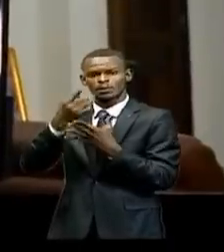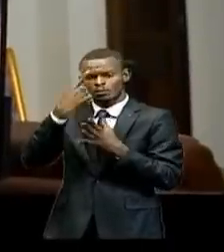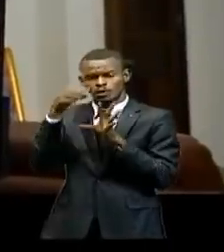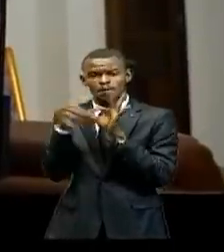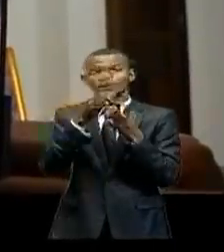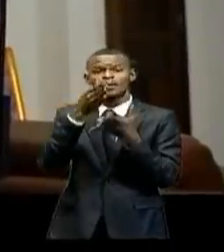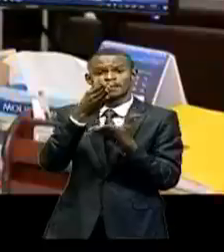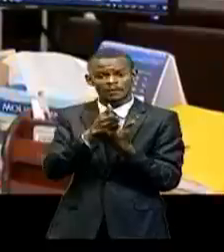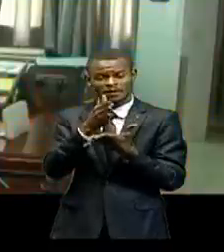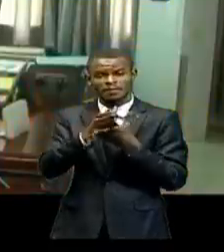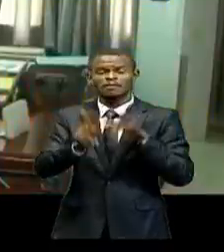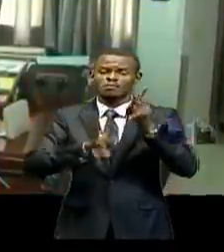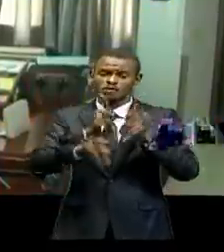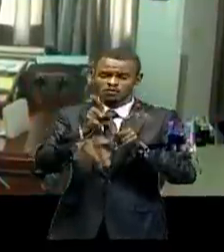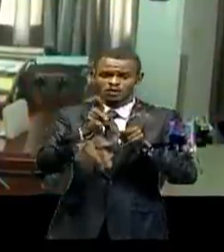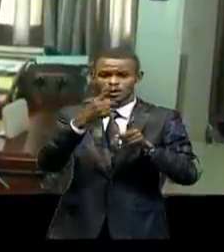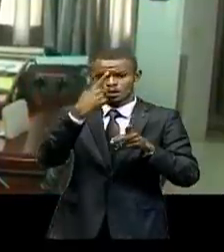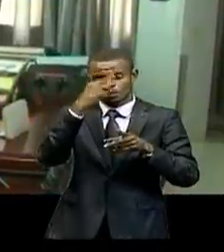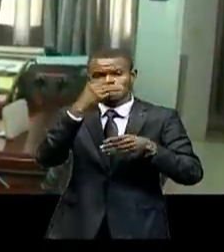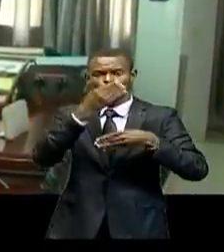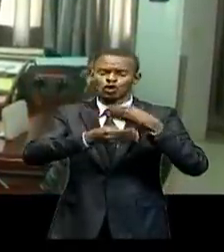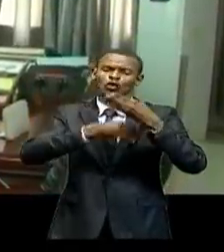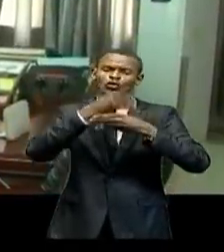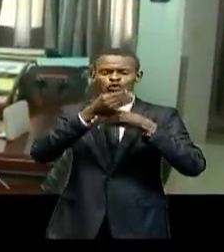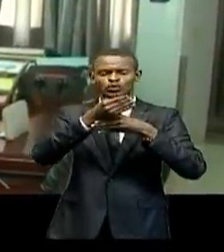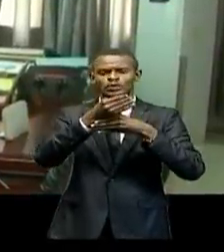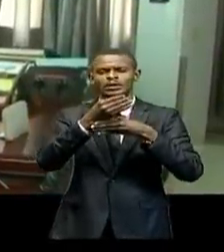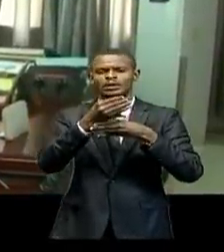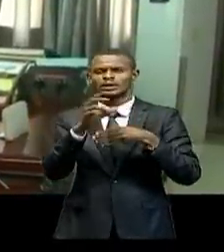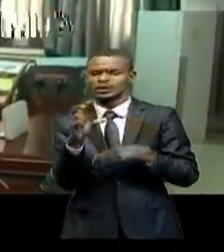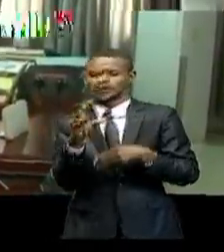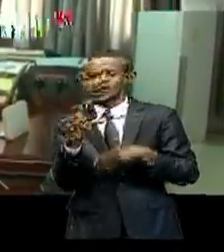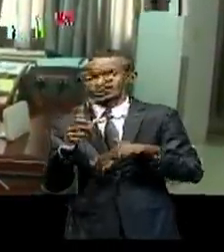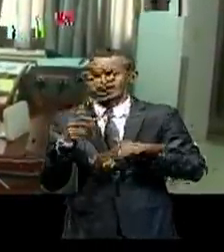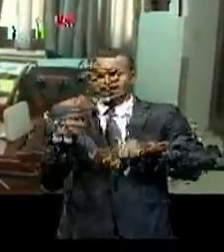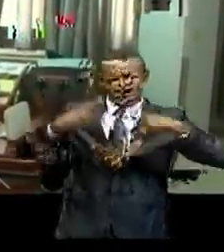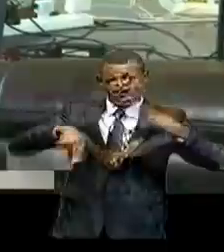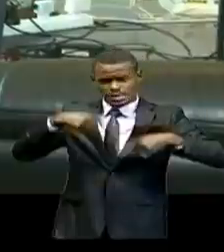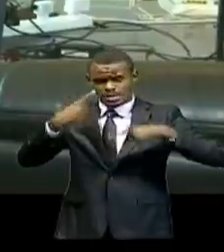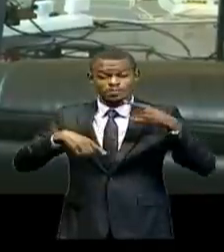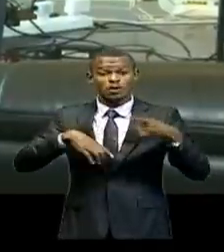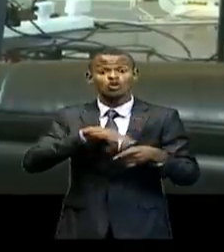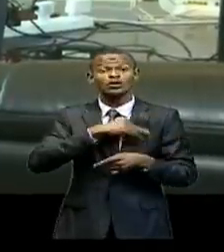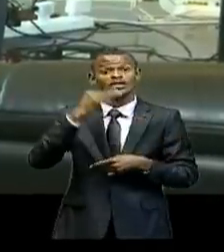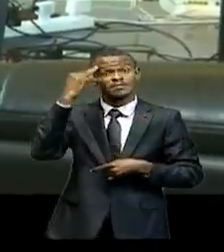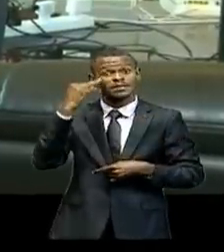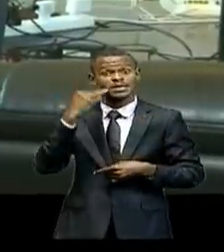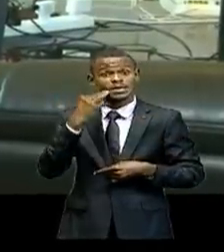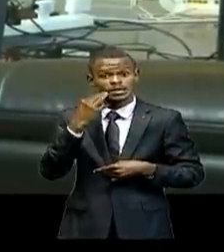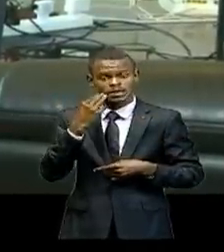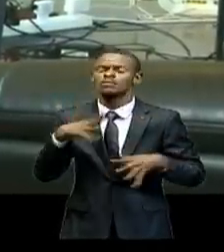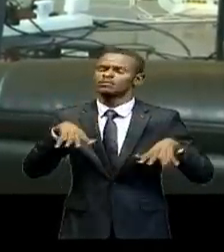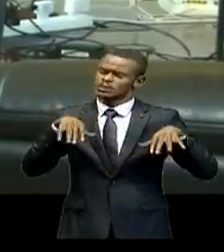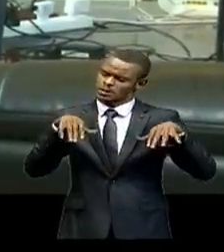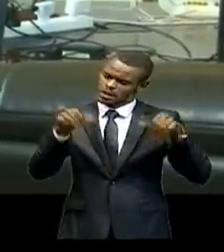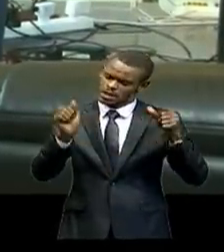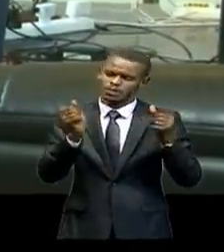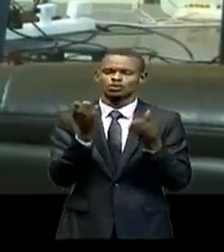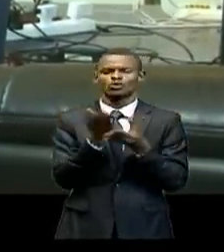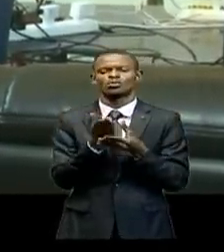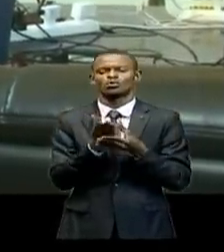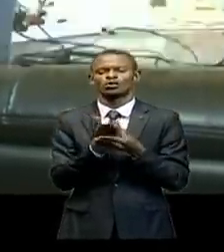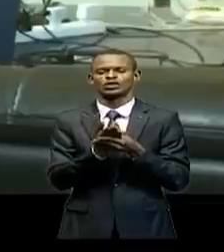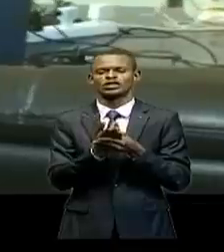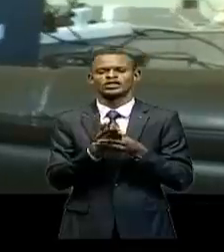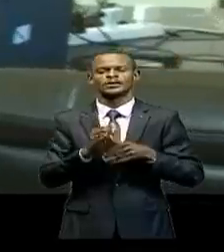des infrastructures de base et des ressources naturelles. Après débat et délibération, le Conseil a adopté ce projet